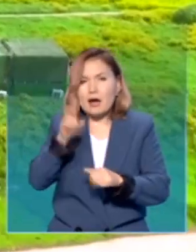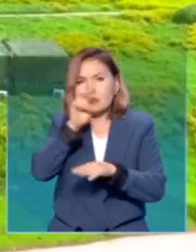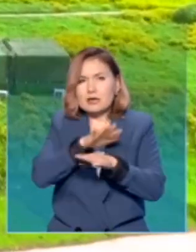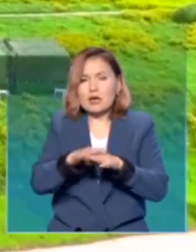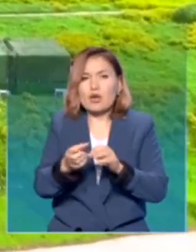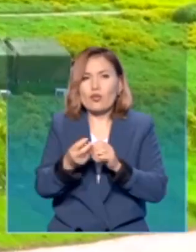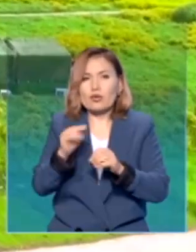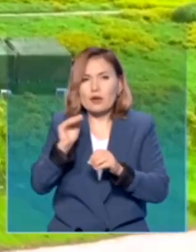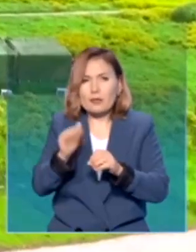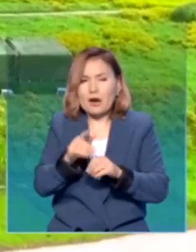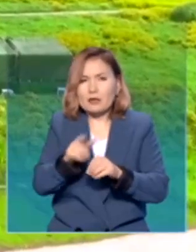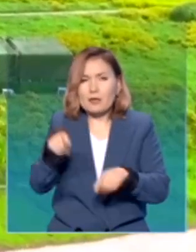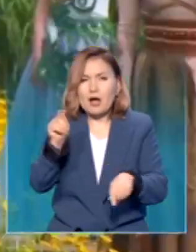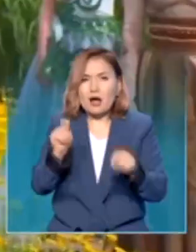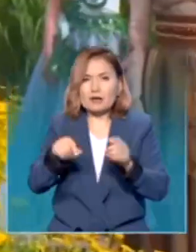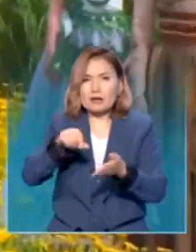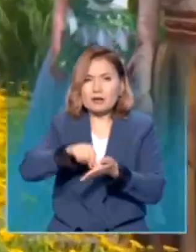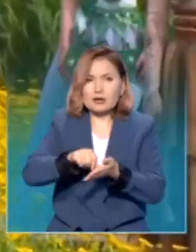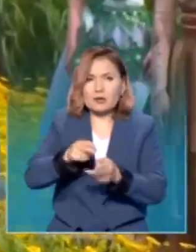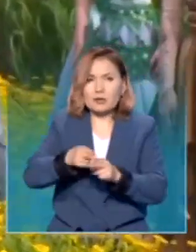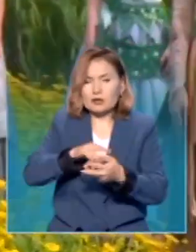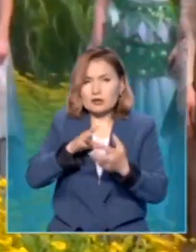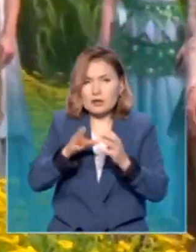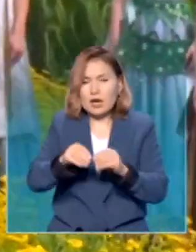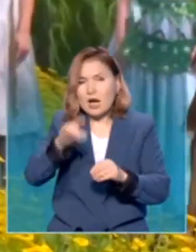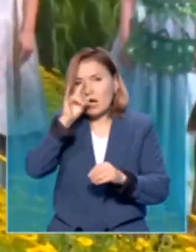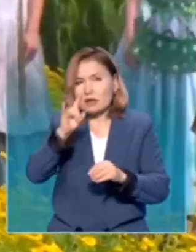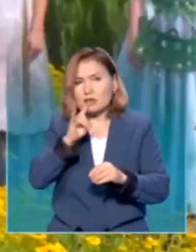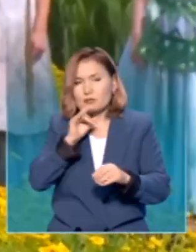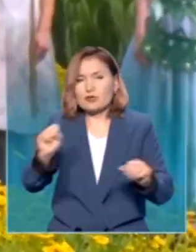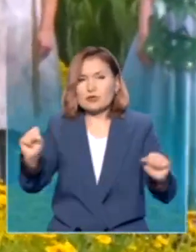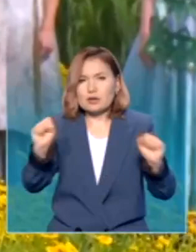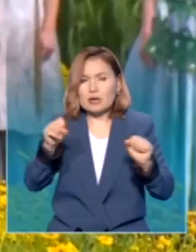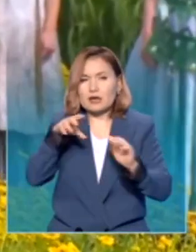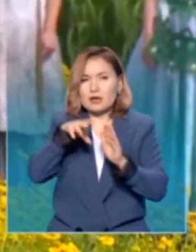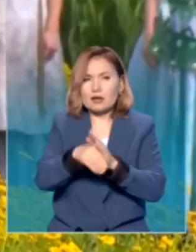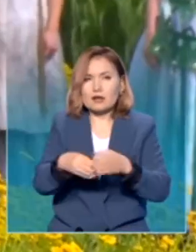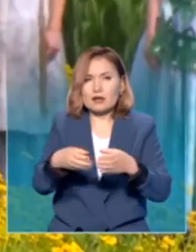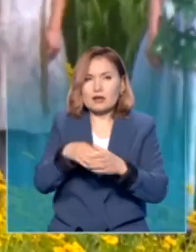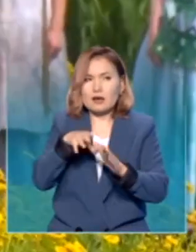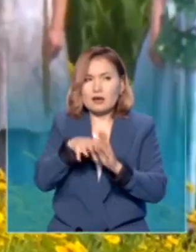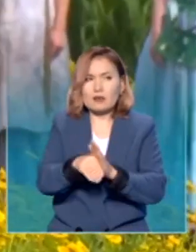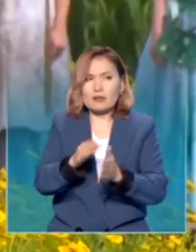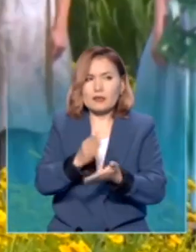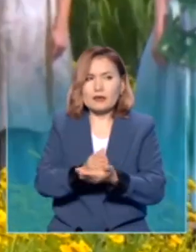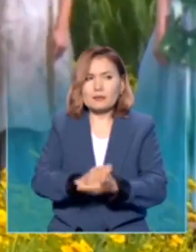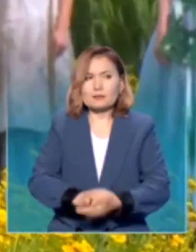12 мыңнан астам адам қатысады. Соның ішінде Қазақстан спортшылары да бар.